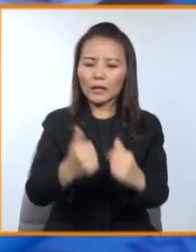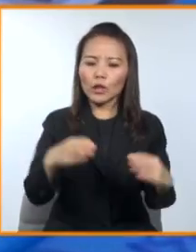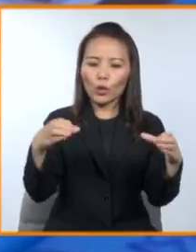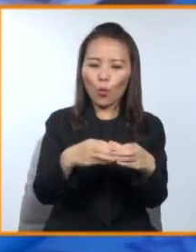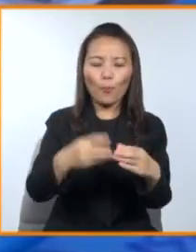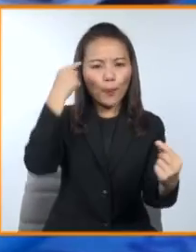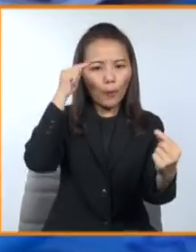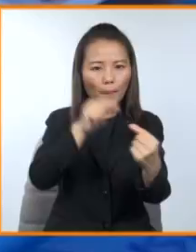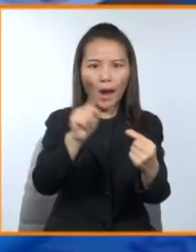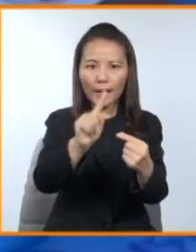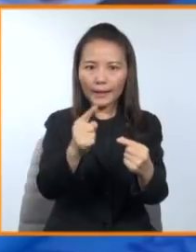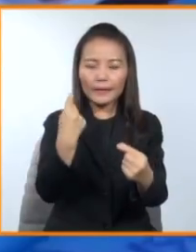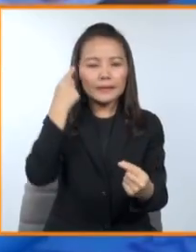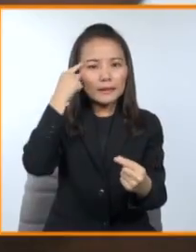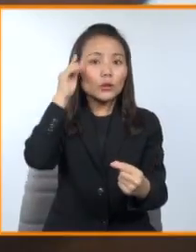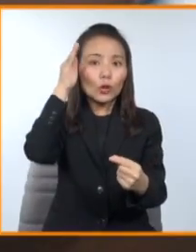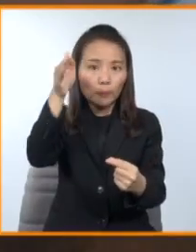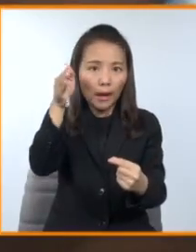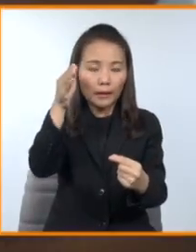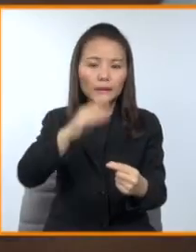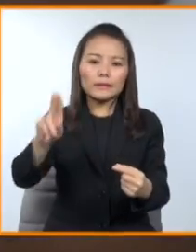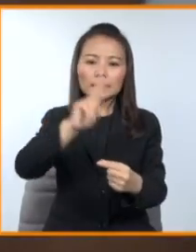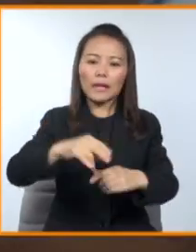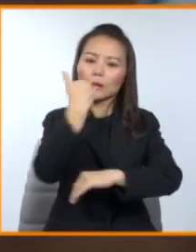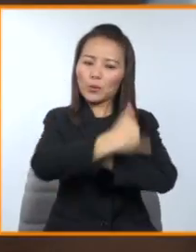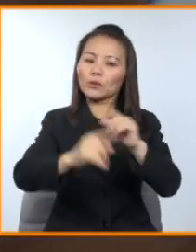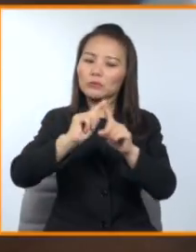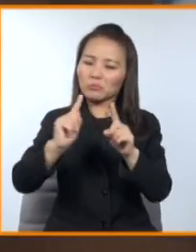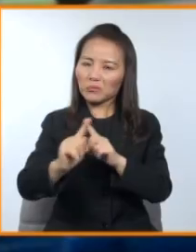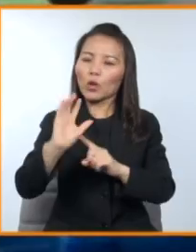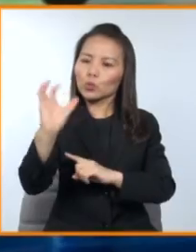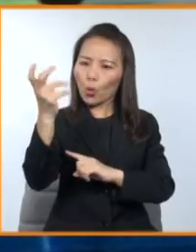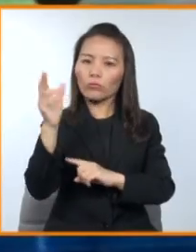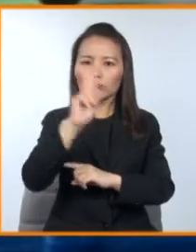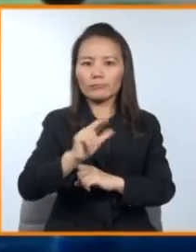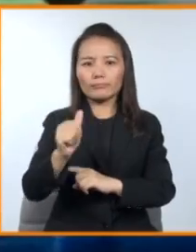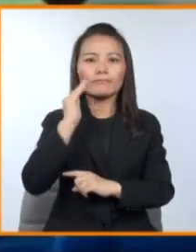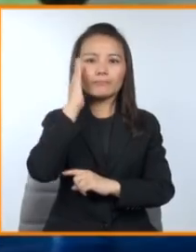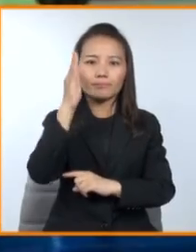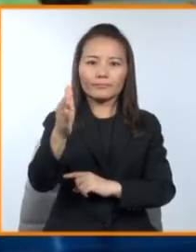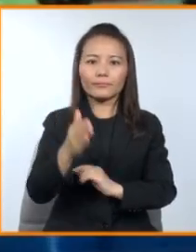าก็คือการที่แอปนี้จะสามารถใช้ได้ในทุกชาติอาหรับทั่วโลก